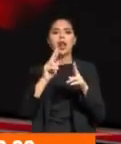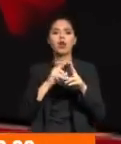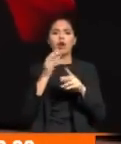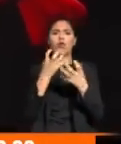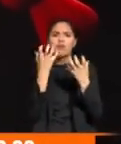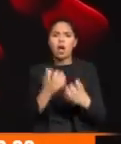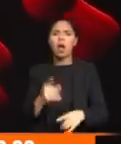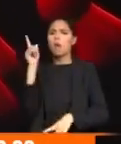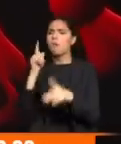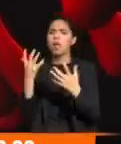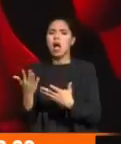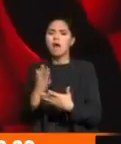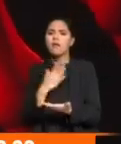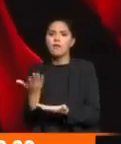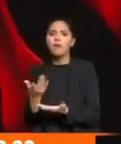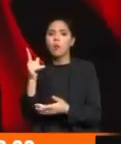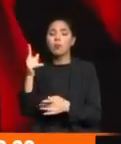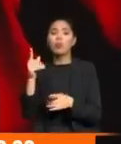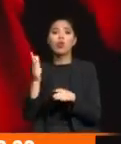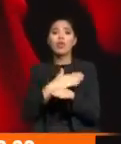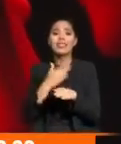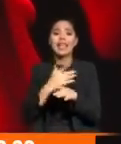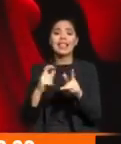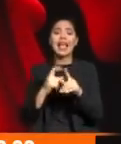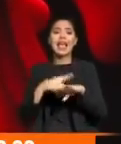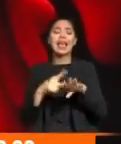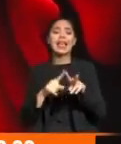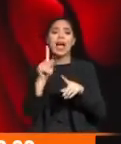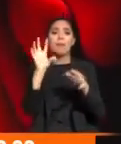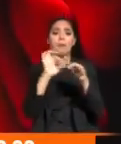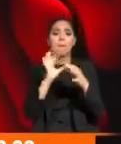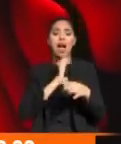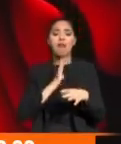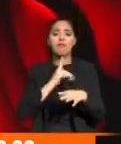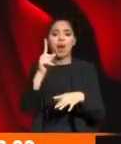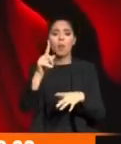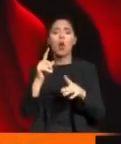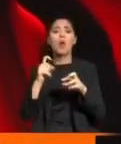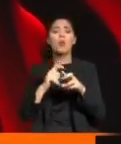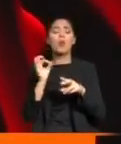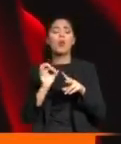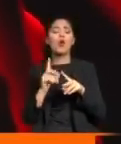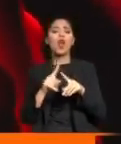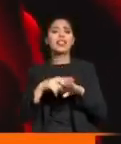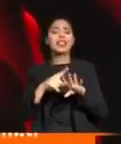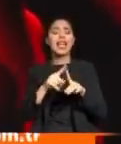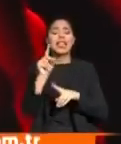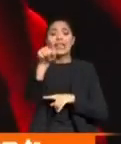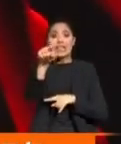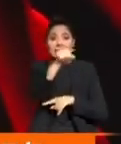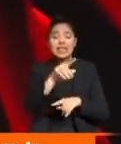ağır geçiriyor, bazıları hafif atlatıyor. Bunun genlerimizle bir ilgisi var. Vücudumuzdaki bir proteinle. Acaba sizde o gen var